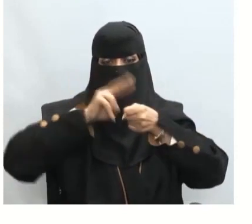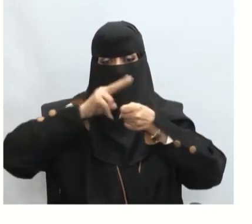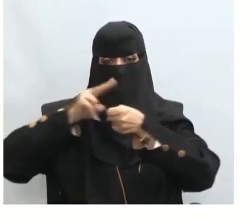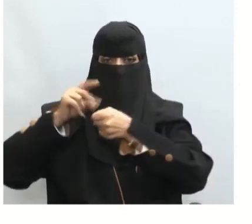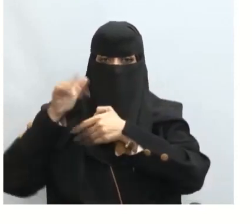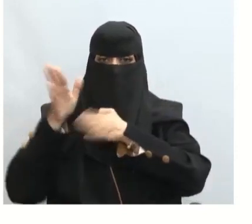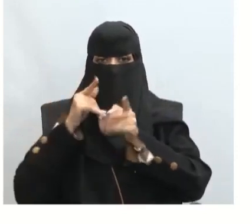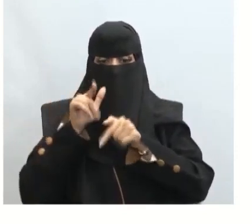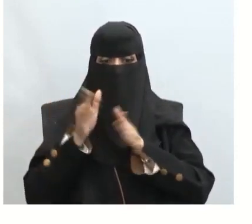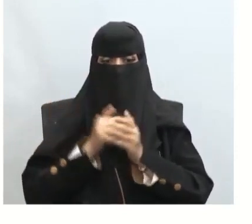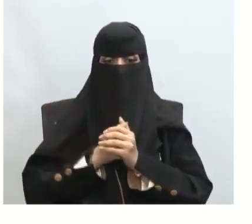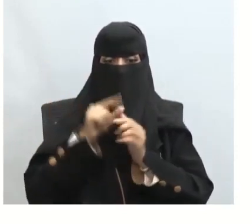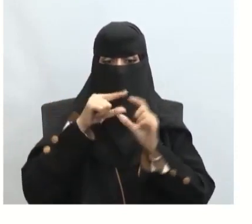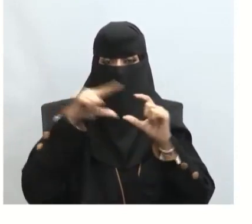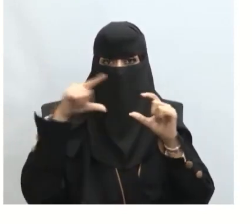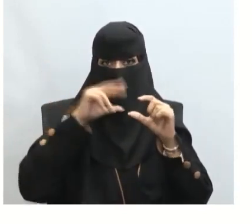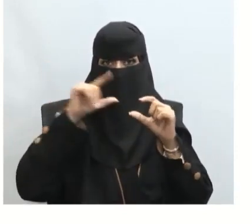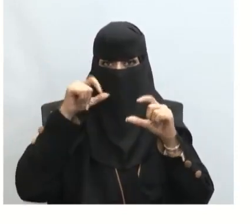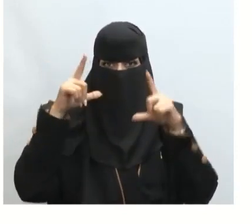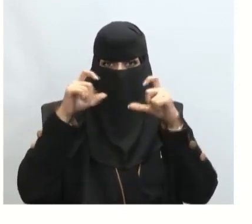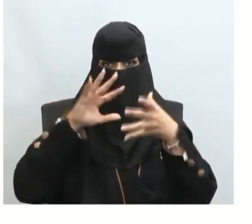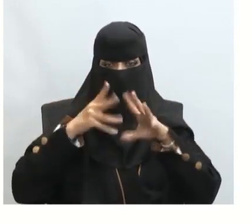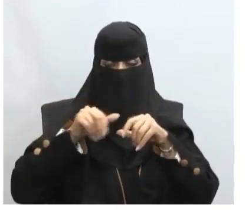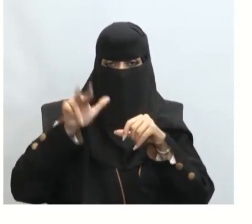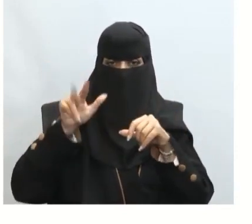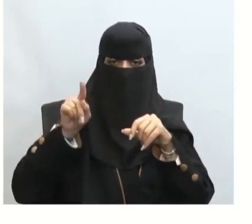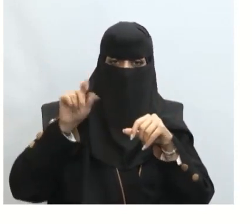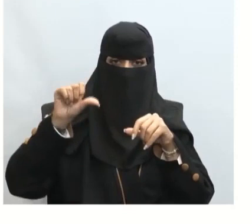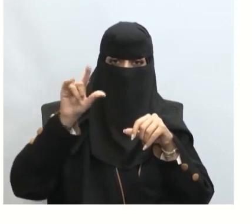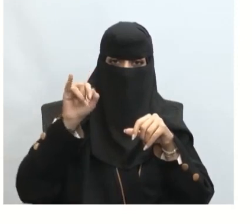وتكون متكرره هنا صوره لبعض